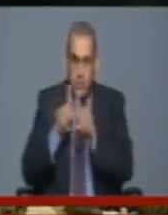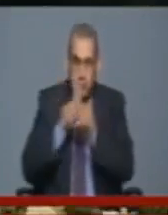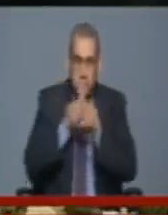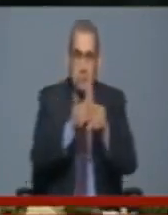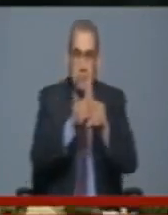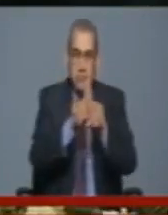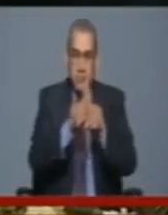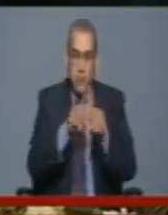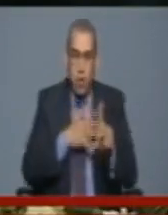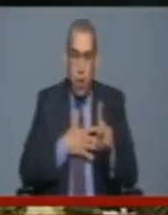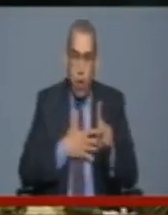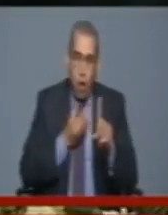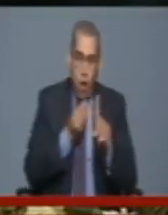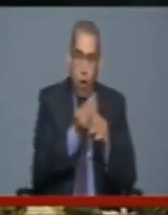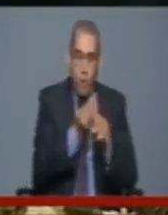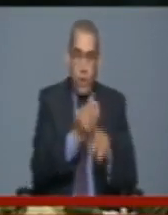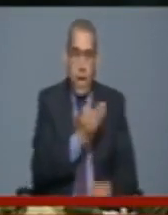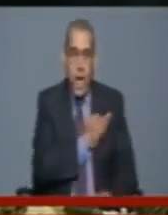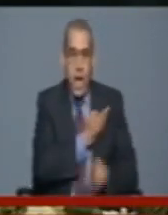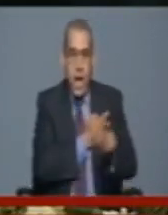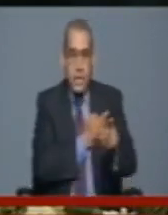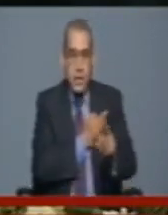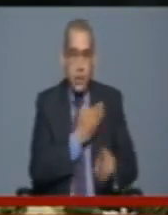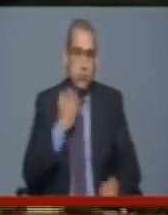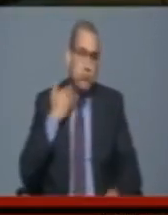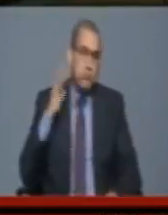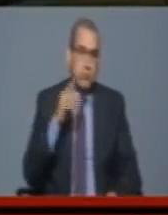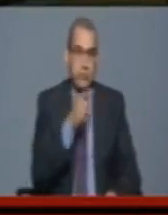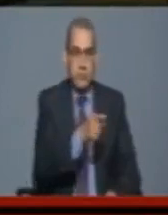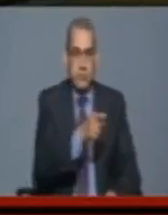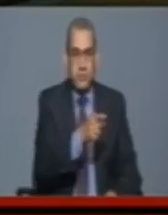وحب لغزة العزة.